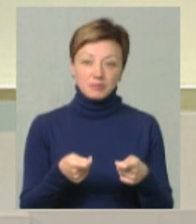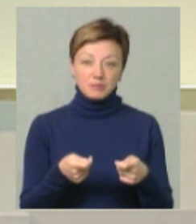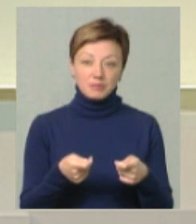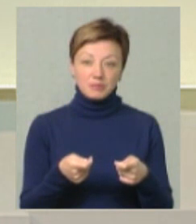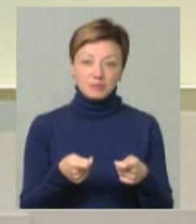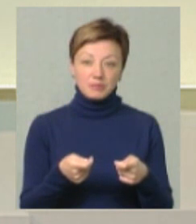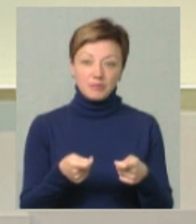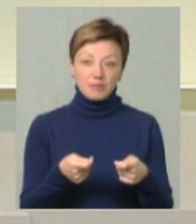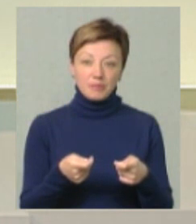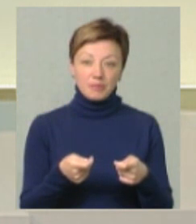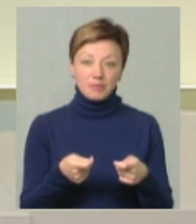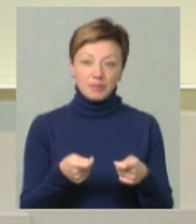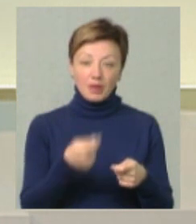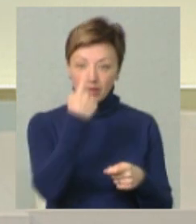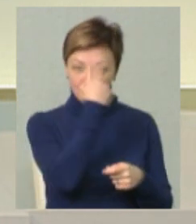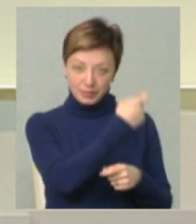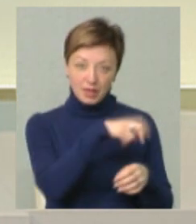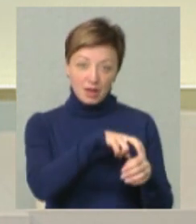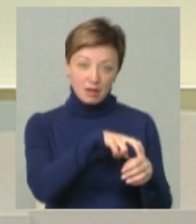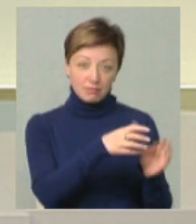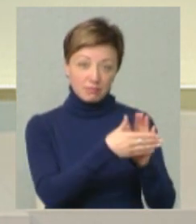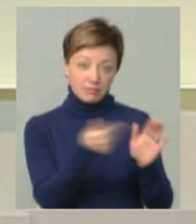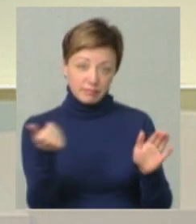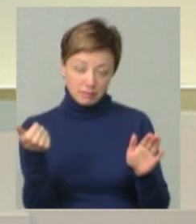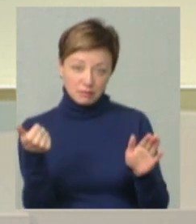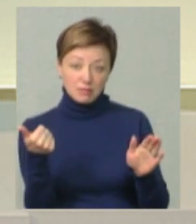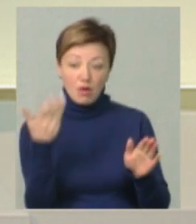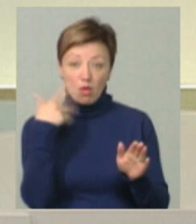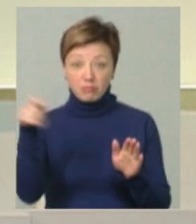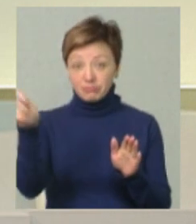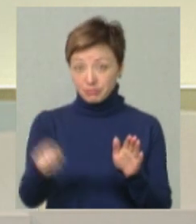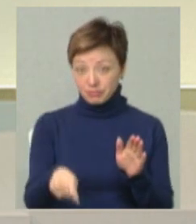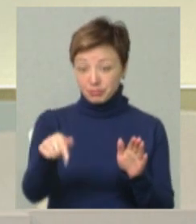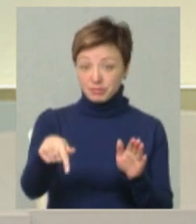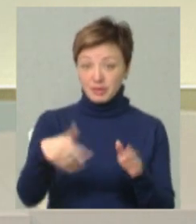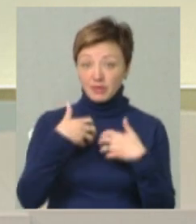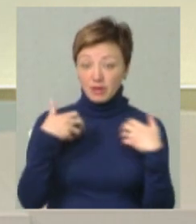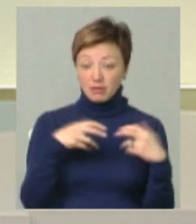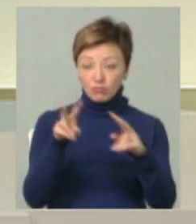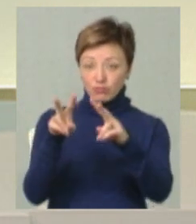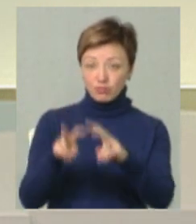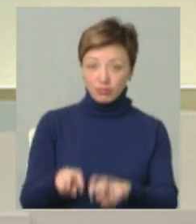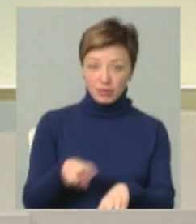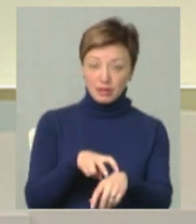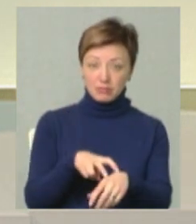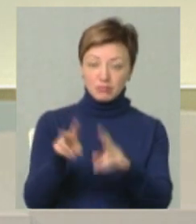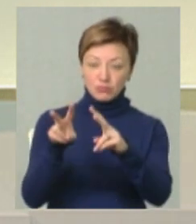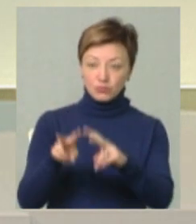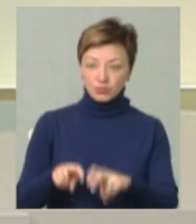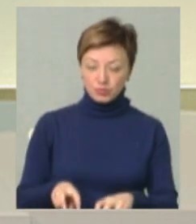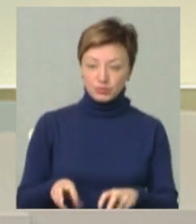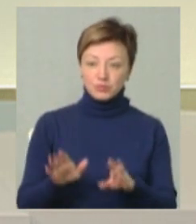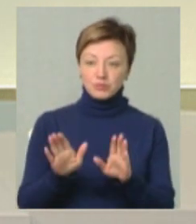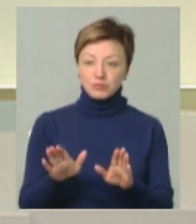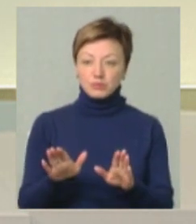під'їжджали до нас, ми поставили до відома так само ветеринарну службу. І коли приїхали тваринки, зразу приїхали